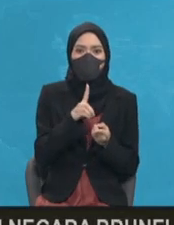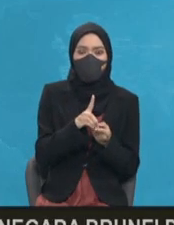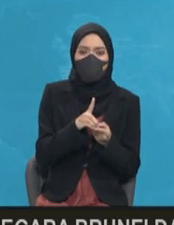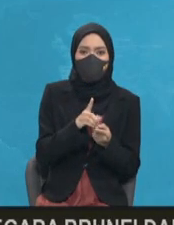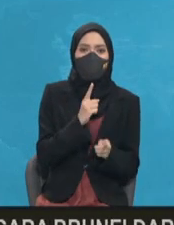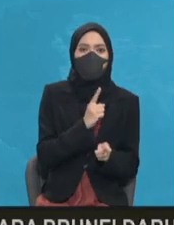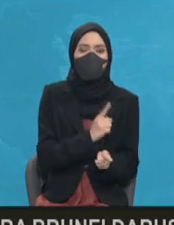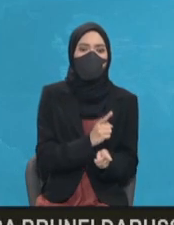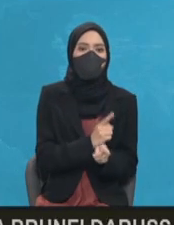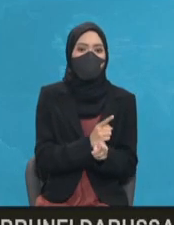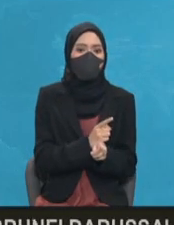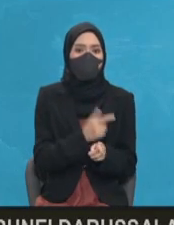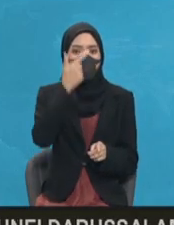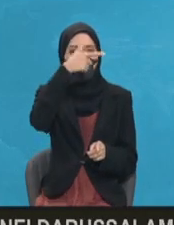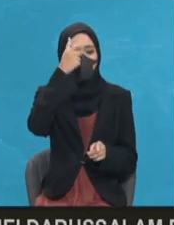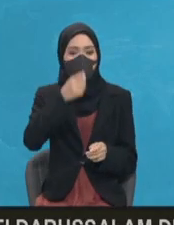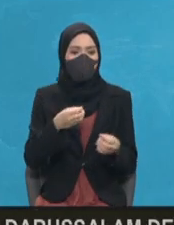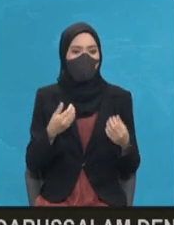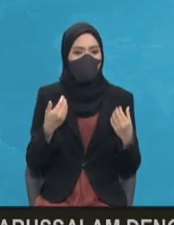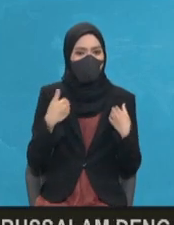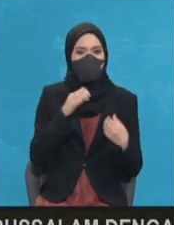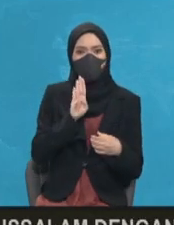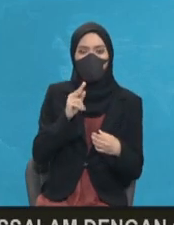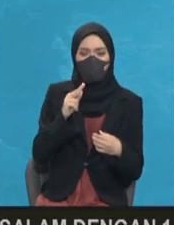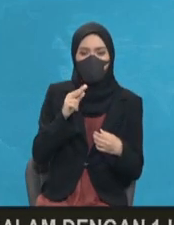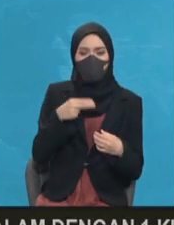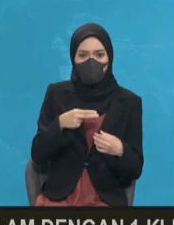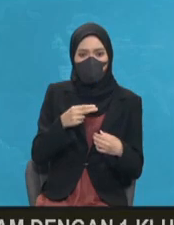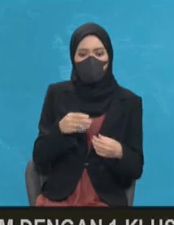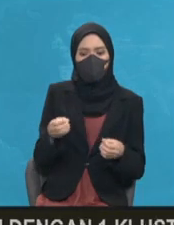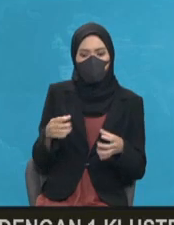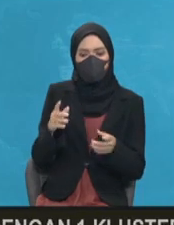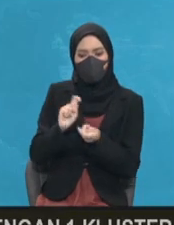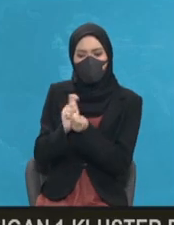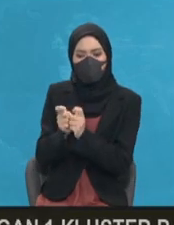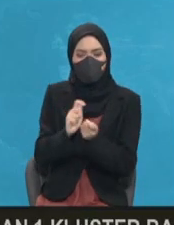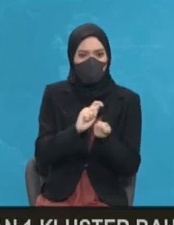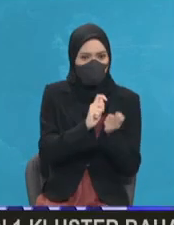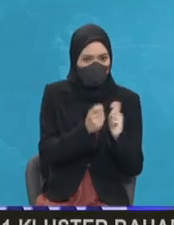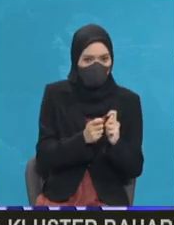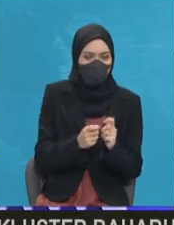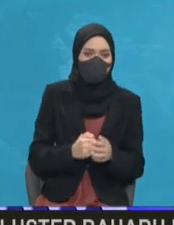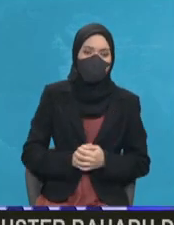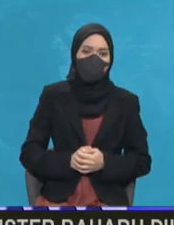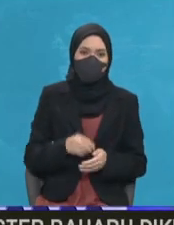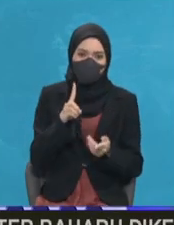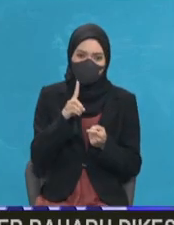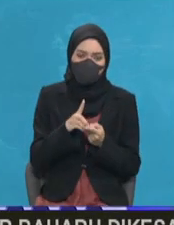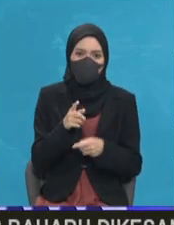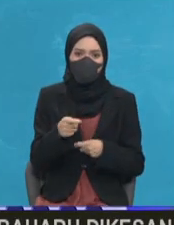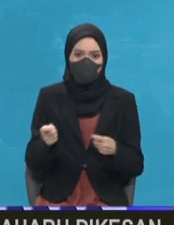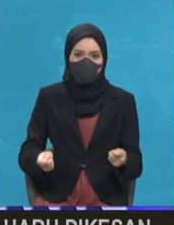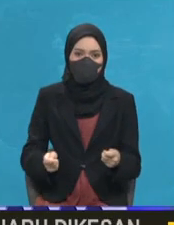perjanjian yang telah diubah bagi mengambil kira ke Pasifik pusat Beksi nasi tersebut Hai